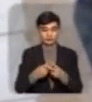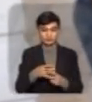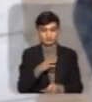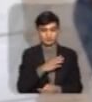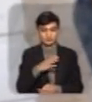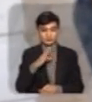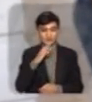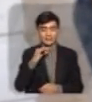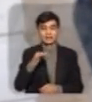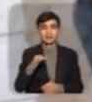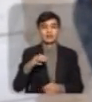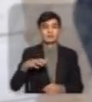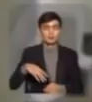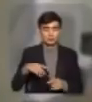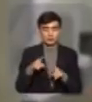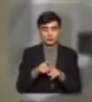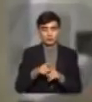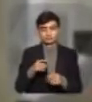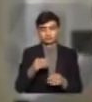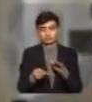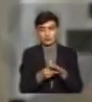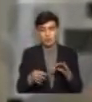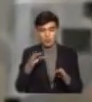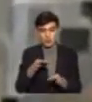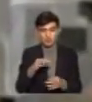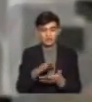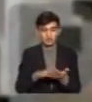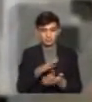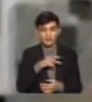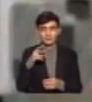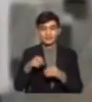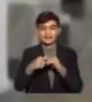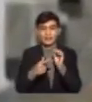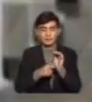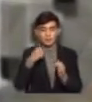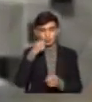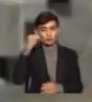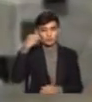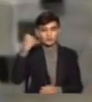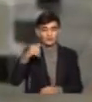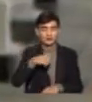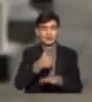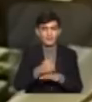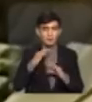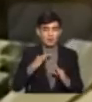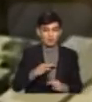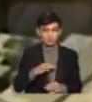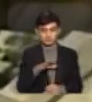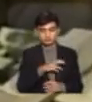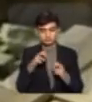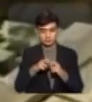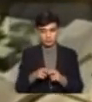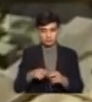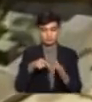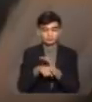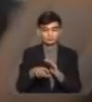айырған. Артынша ол жемқорлық бабымен айыпталды. Ал 2017 жылы Өзбекстанның бас прокуратурасы қос қылмыстық